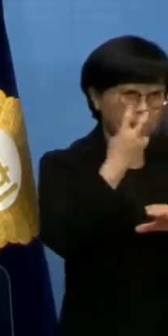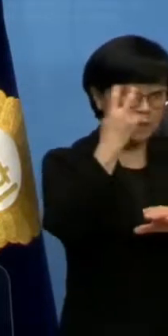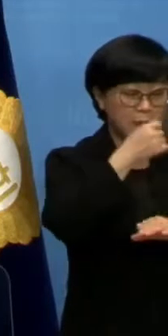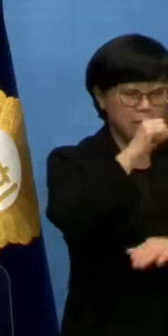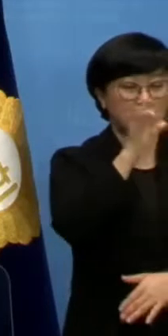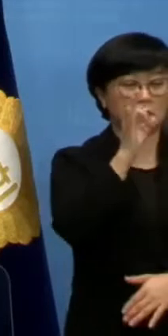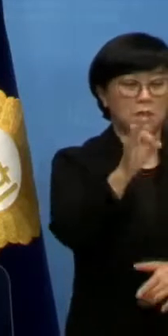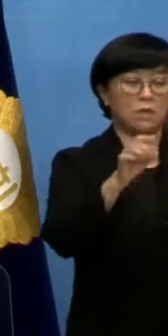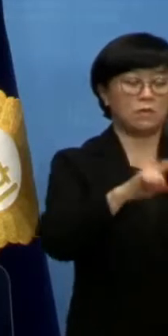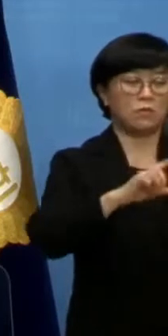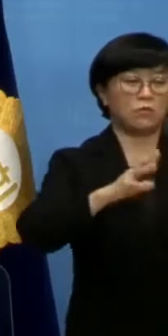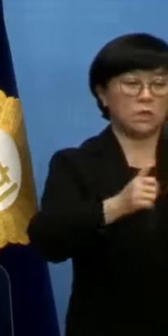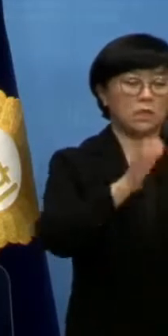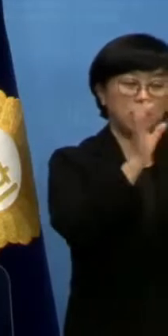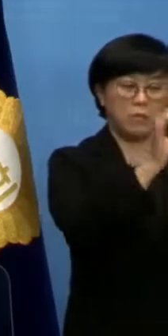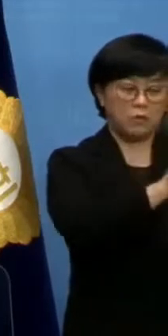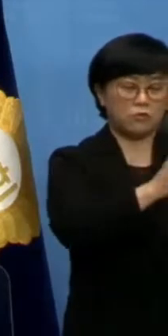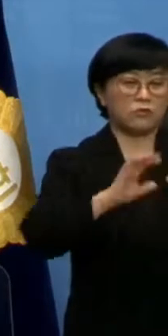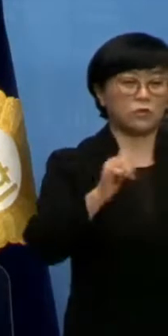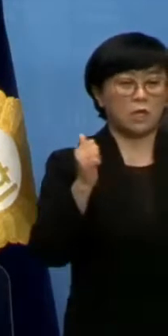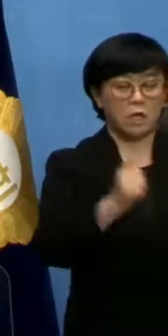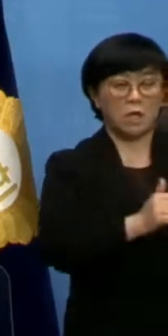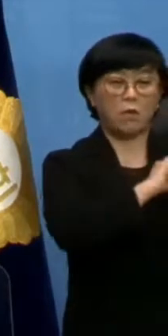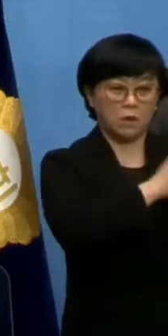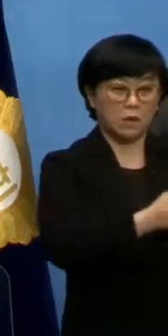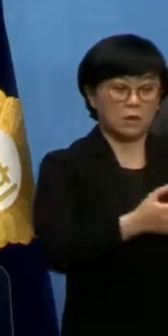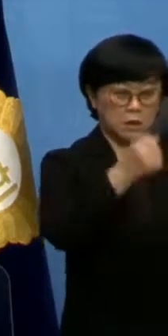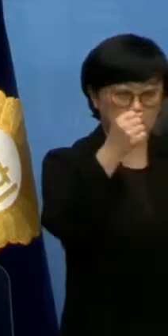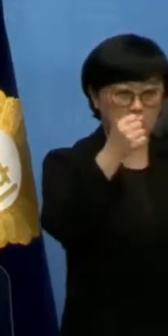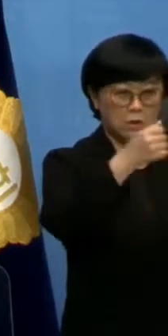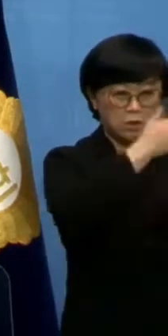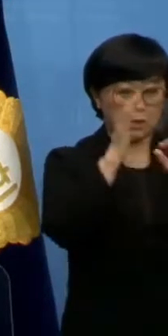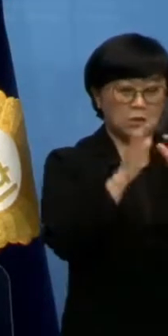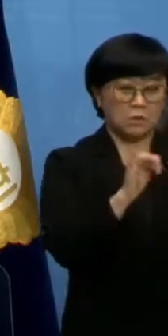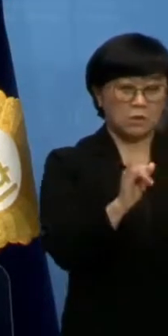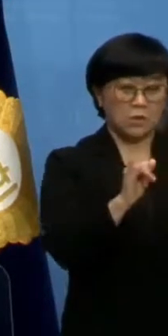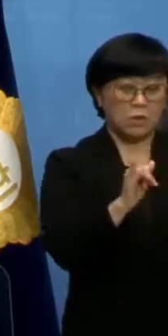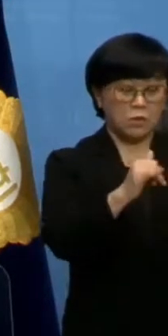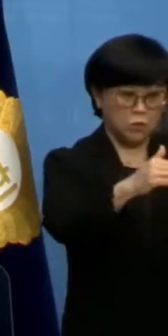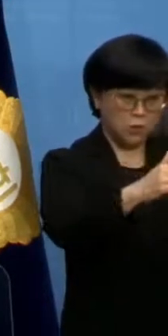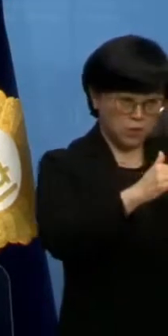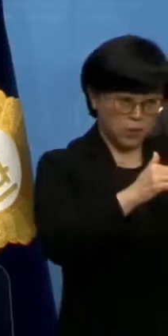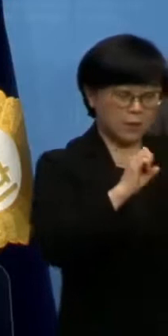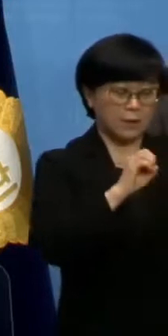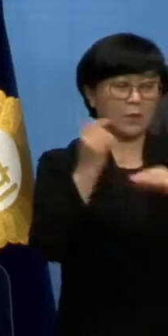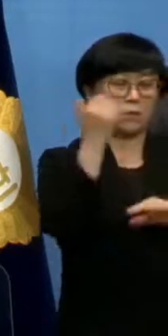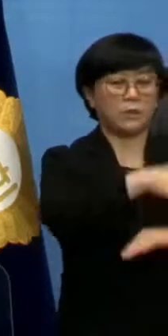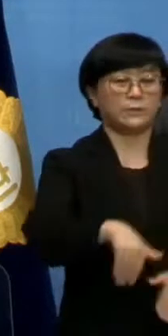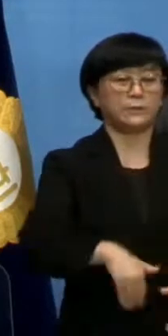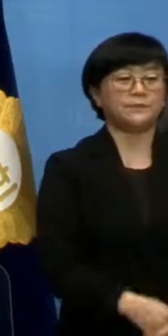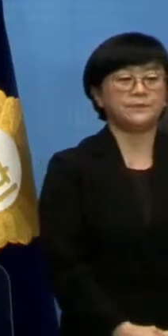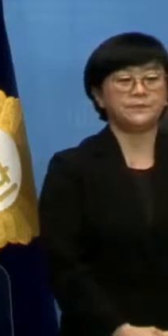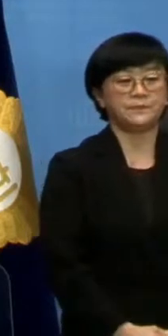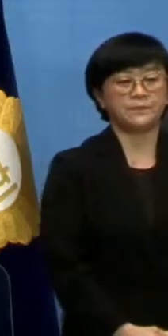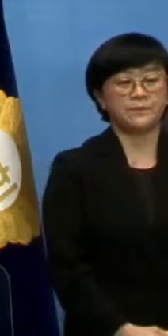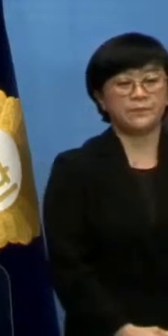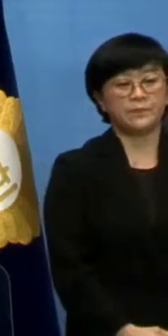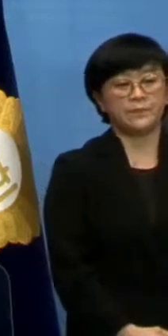등 국민이 부여한 국회의 권한을 통해 청년들의 요구에 응답할 것입니다.